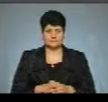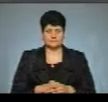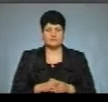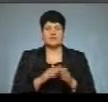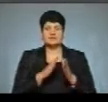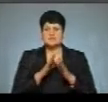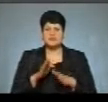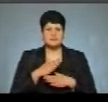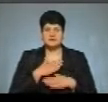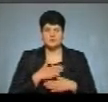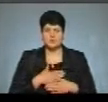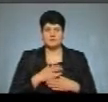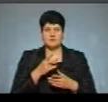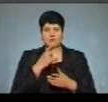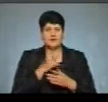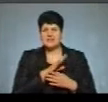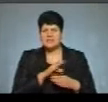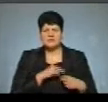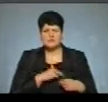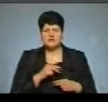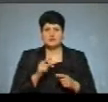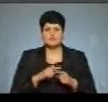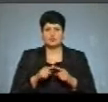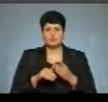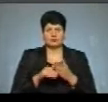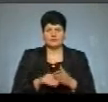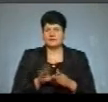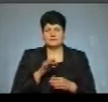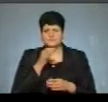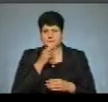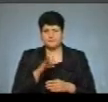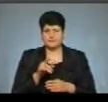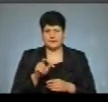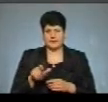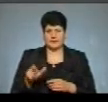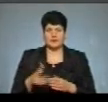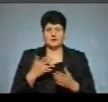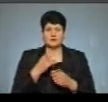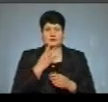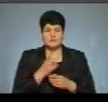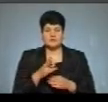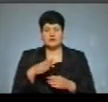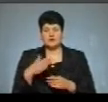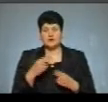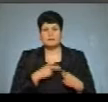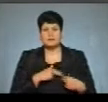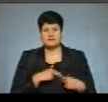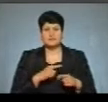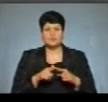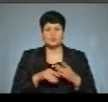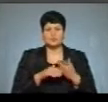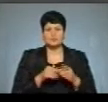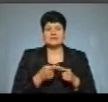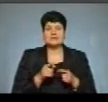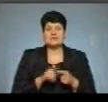Система не задовільняє, як ми побачили, ні працівників швидкої, ні так само пацієнтів. Тому що якщо ми дивимося зі сторони працівників швидкої, перш за все,